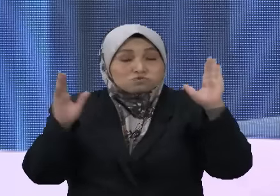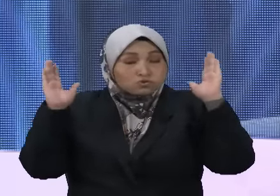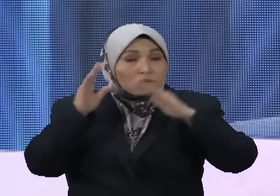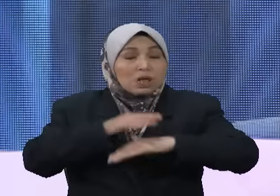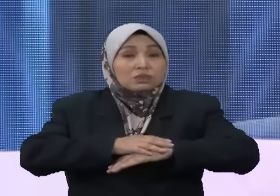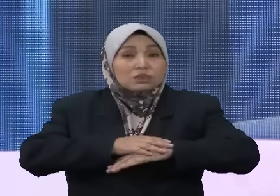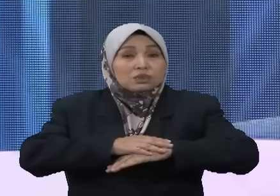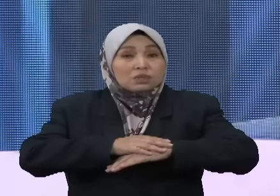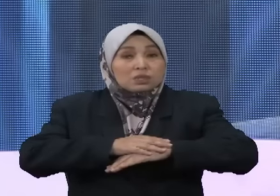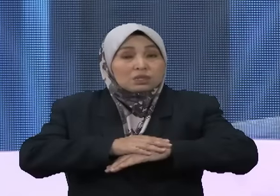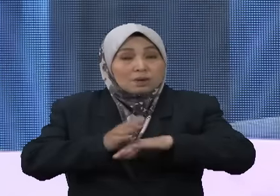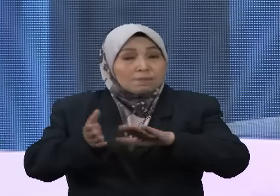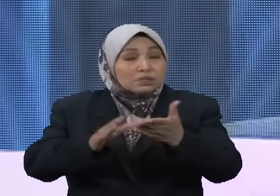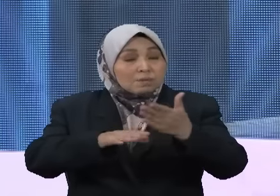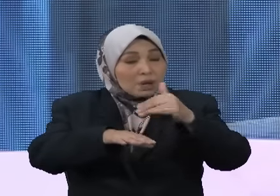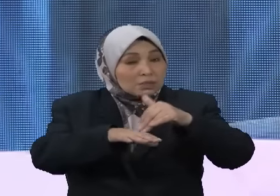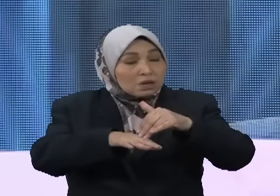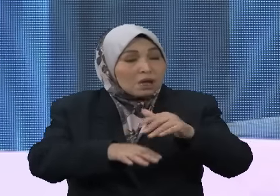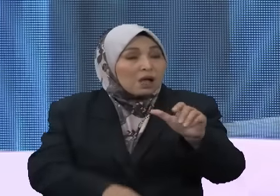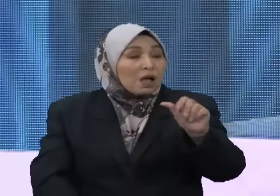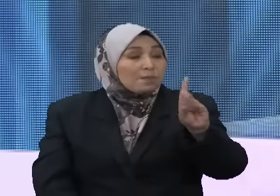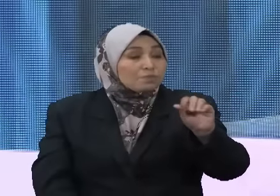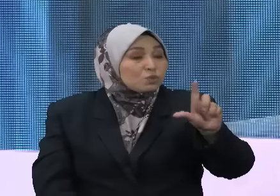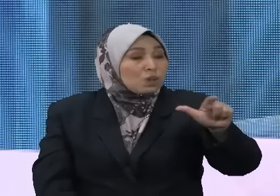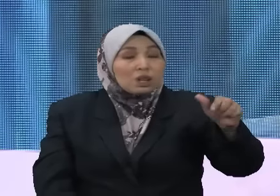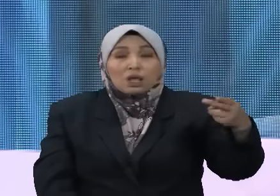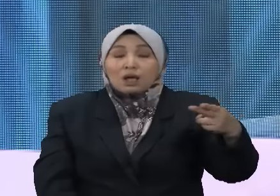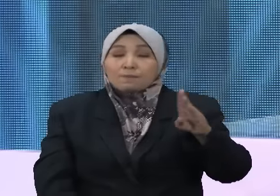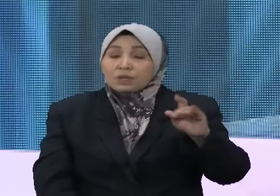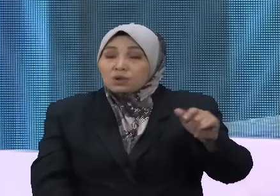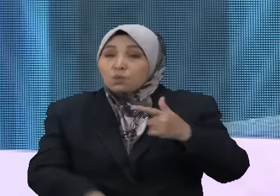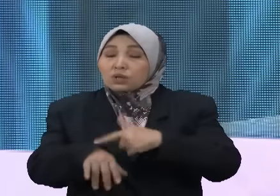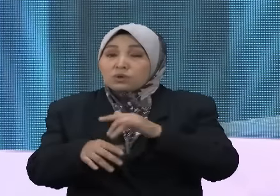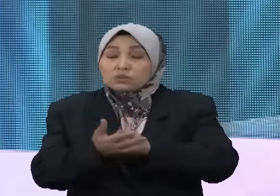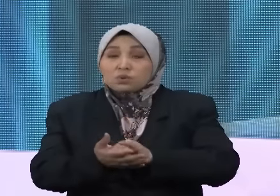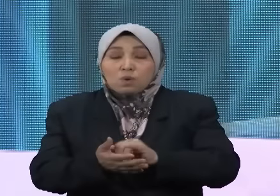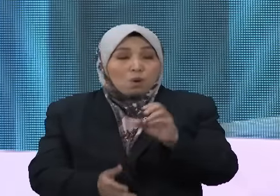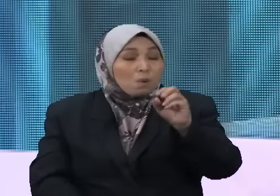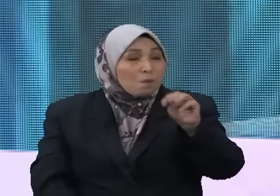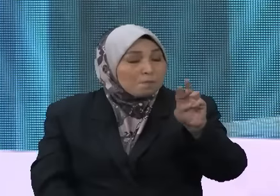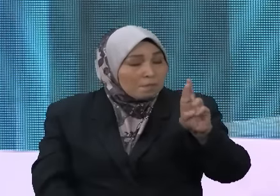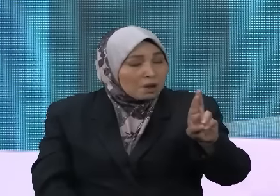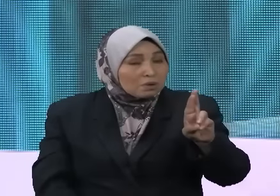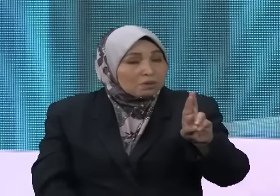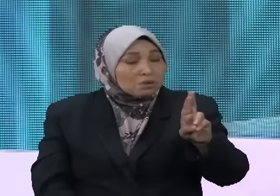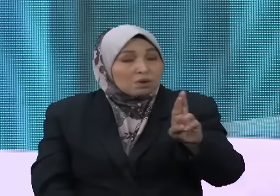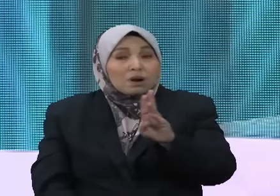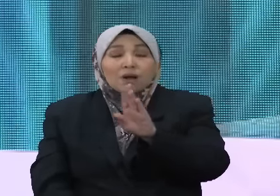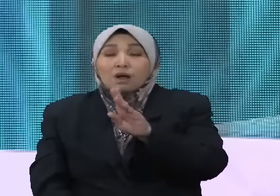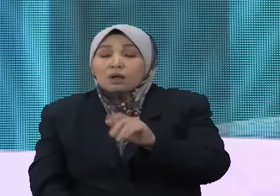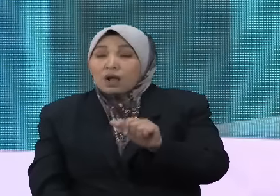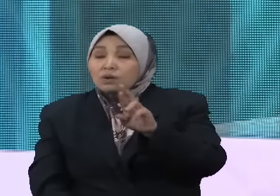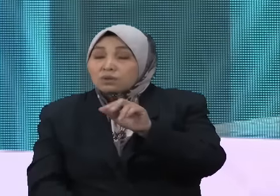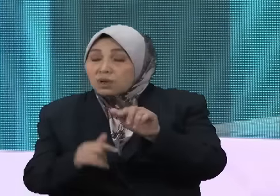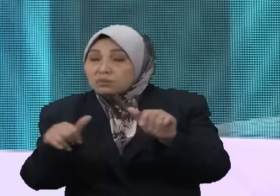jenazah kan ke atas er Abdullah bin Ubai ketika itu Umar IBN Khattab radiallahuanhu Cuba untuk